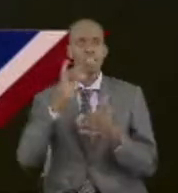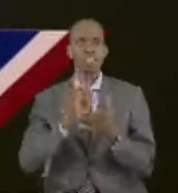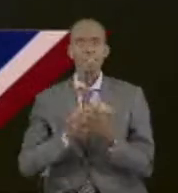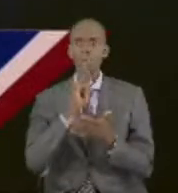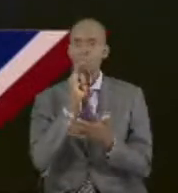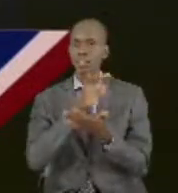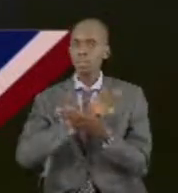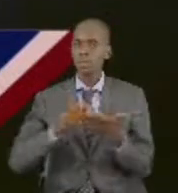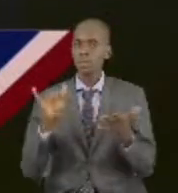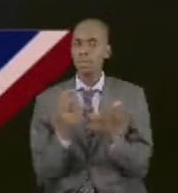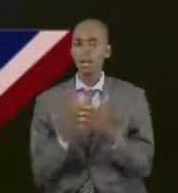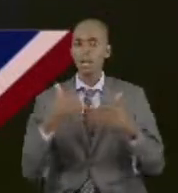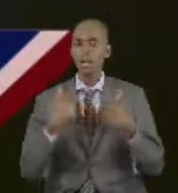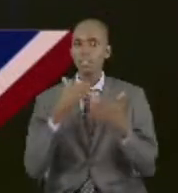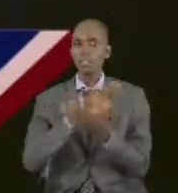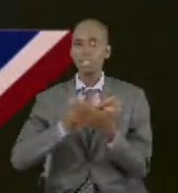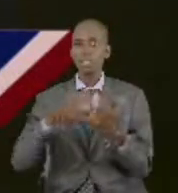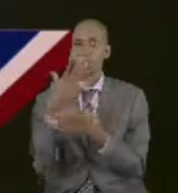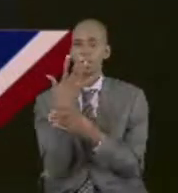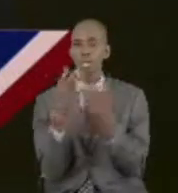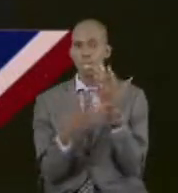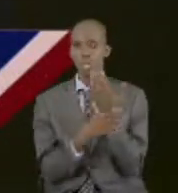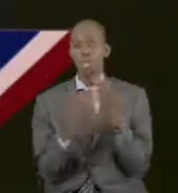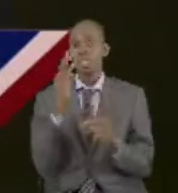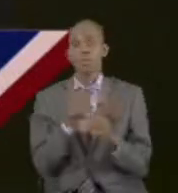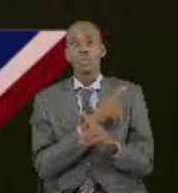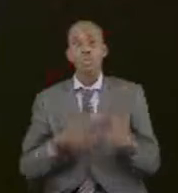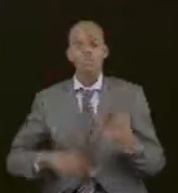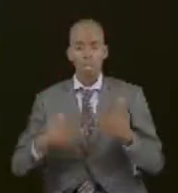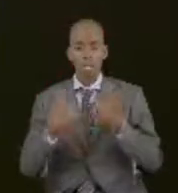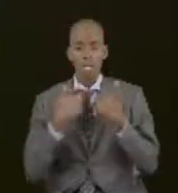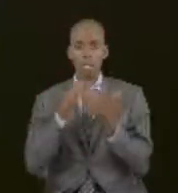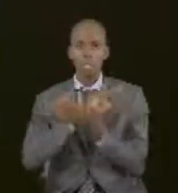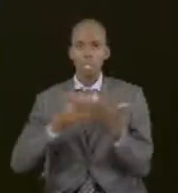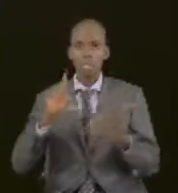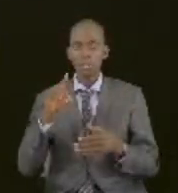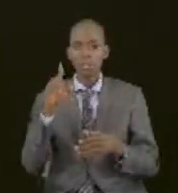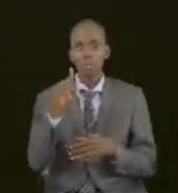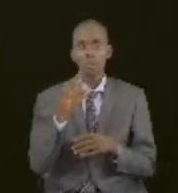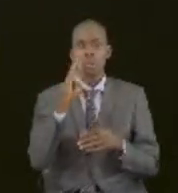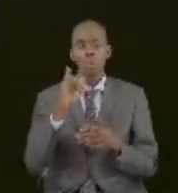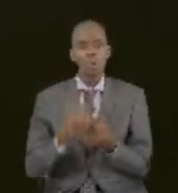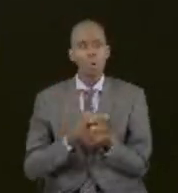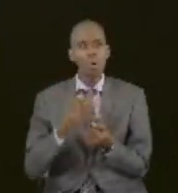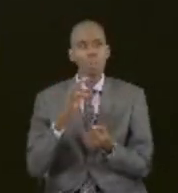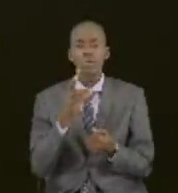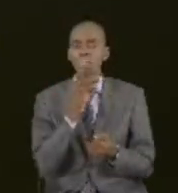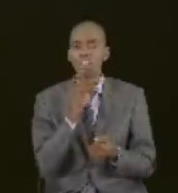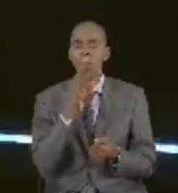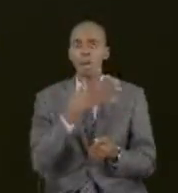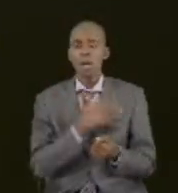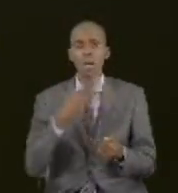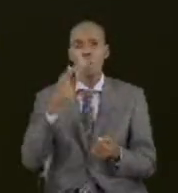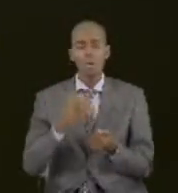Celui qui a les mains pures, celui qui a les mains pures, si le Saint a lavé par la purification de l'eau et par